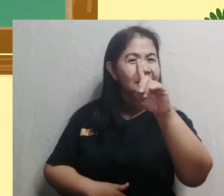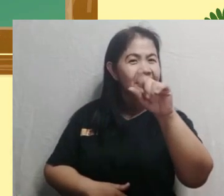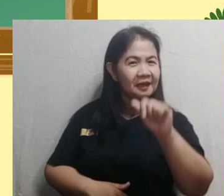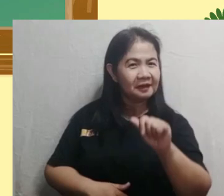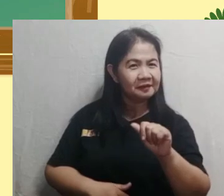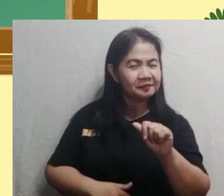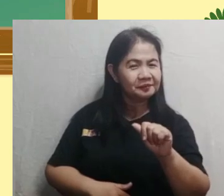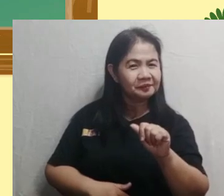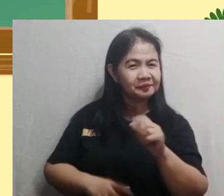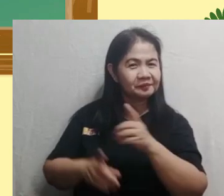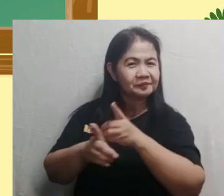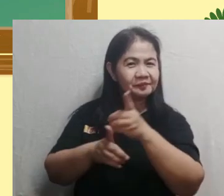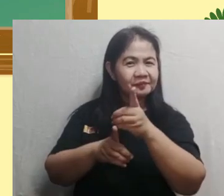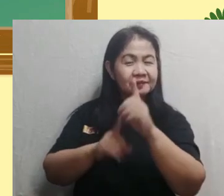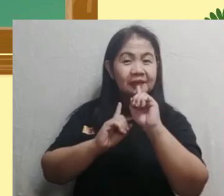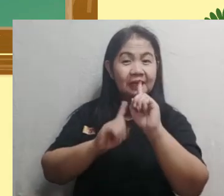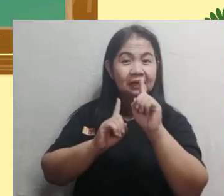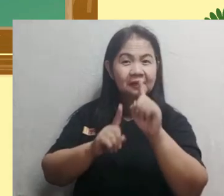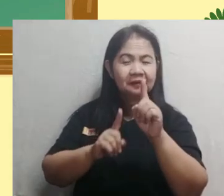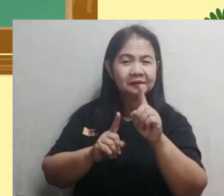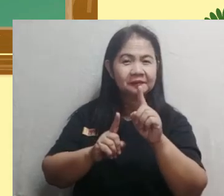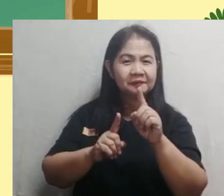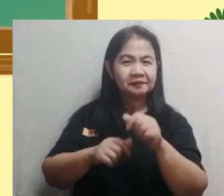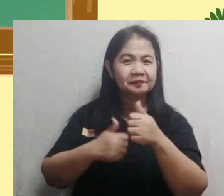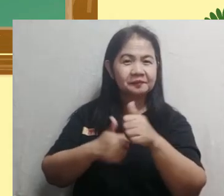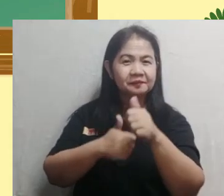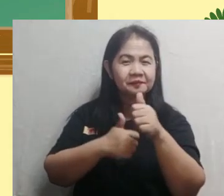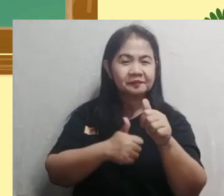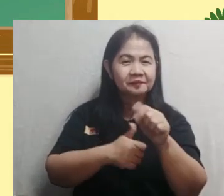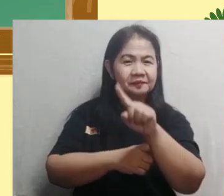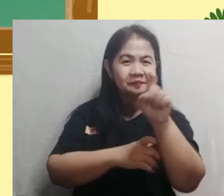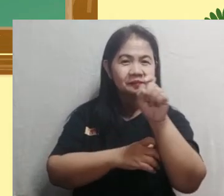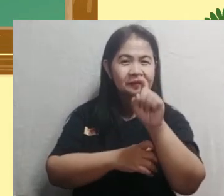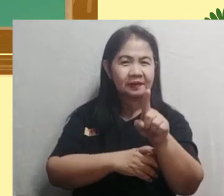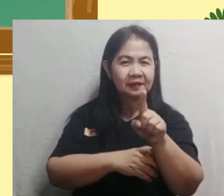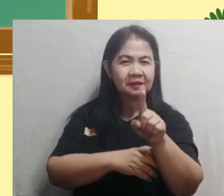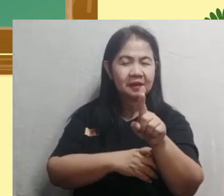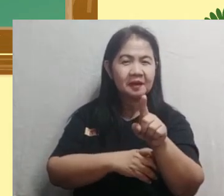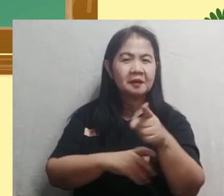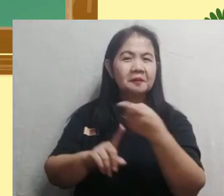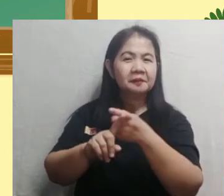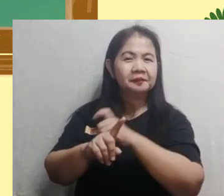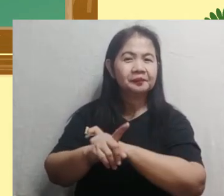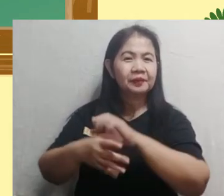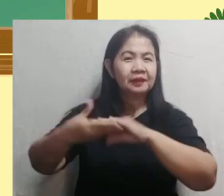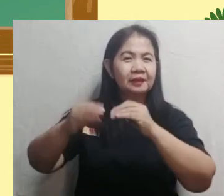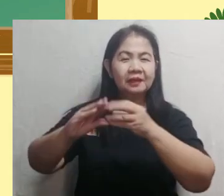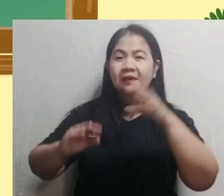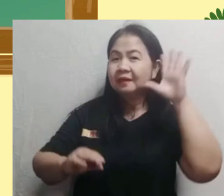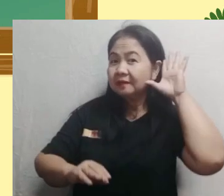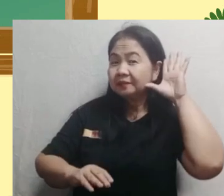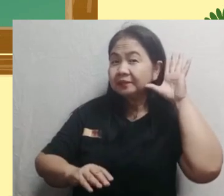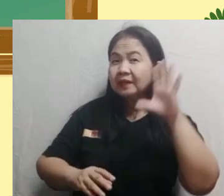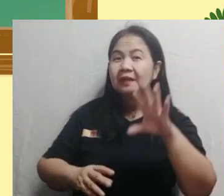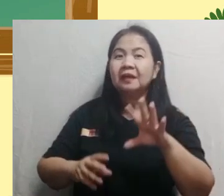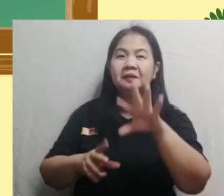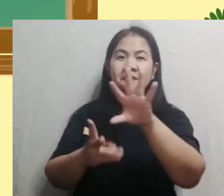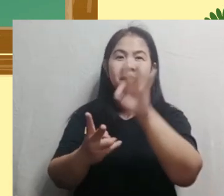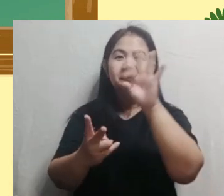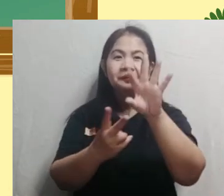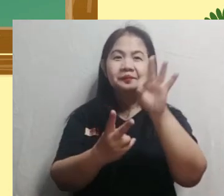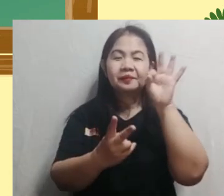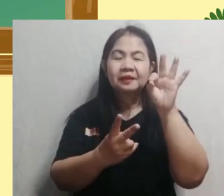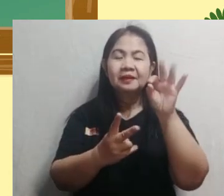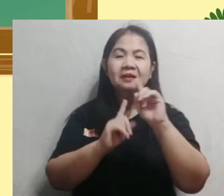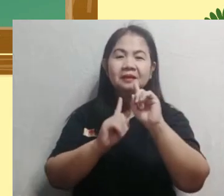Panuto, sagutin ang sumusunod na katanungan batay sa kwentong napakinggan. Piliin ang sagot sa loob ng kahon. Isulat